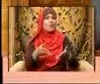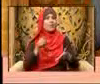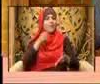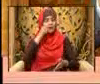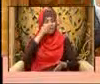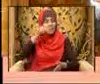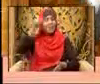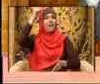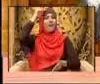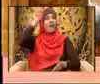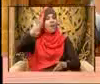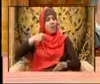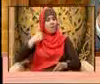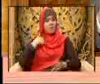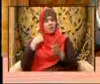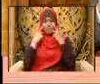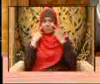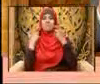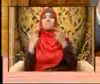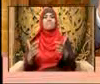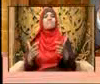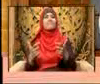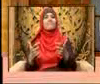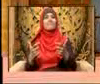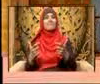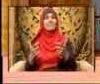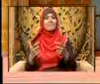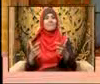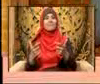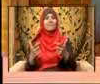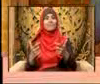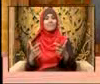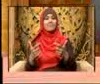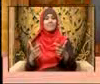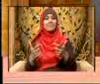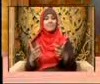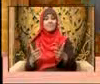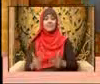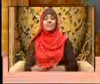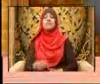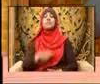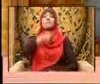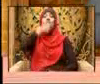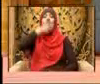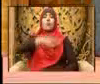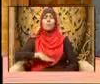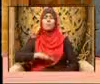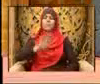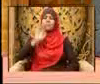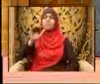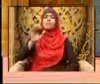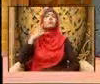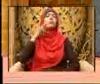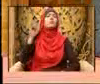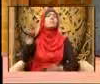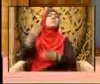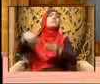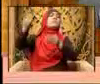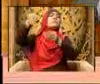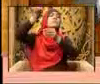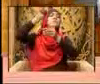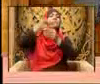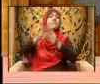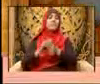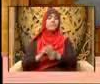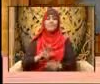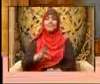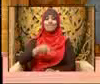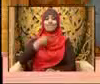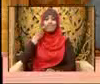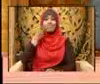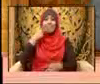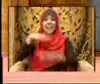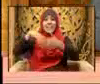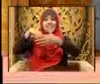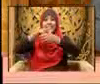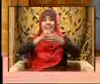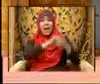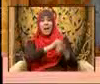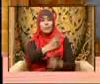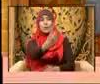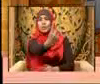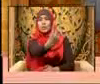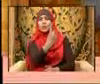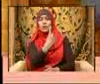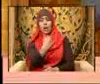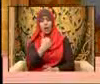أن الإنسان يهتم به ويعطيه كل اهتمامه. ولذلك قال: من يزيد؟ فنظر أحد الصحابة من الحاضرين